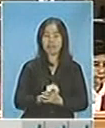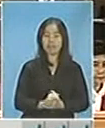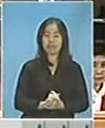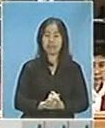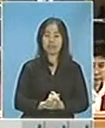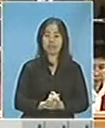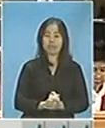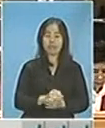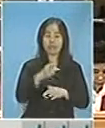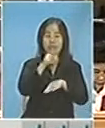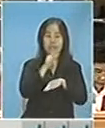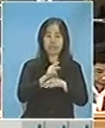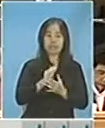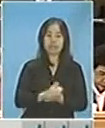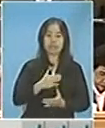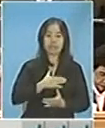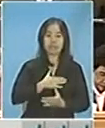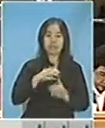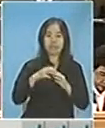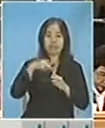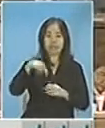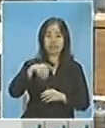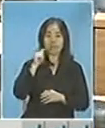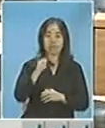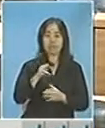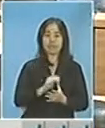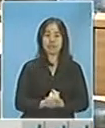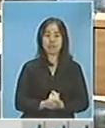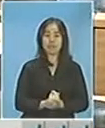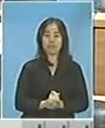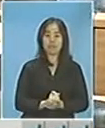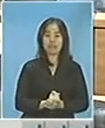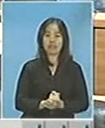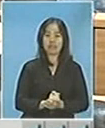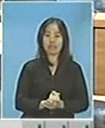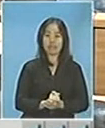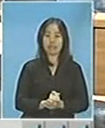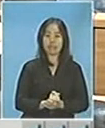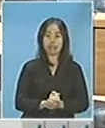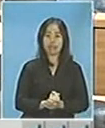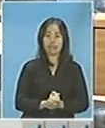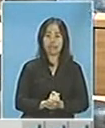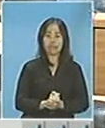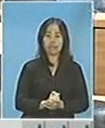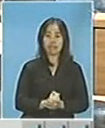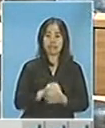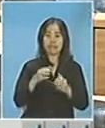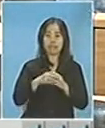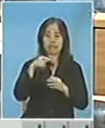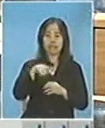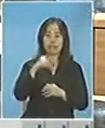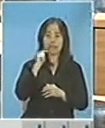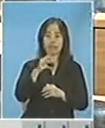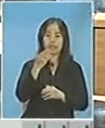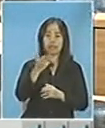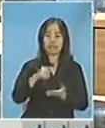ท่านประธานสภาที่เคารพกับผมสารัตน์กุลศรีสมาชิกสภาผู้แทนราษฎรจังหวัดสุพรรณบุรีเขตเลือกตั้งที่5พรรคเพื่อไทยขอเ